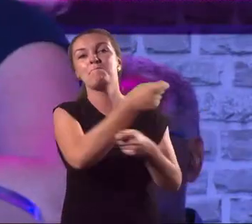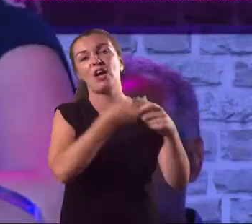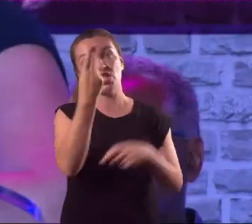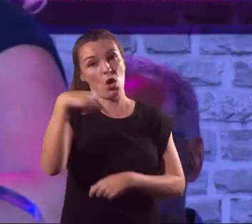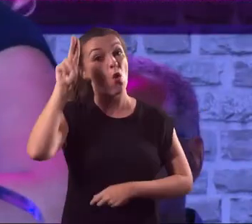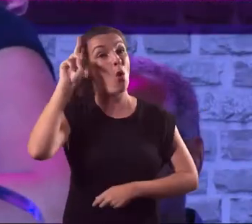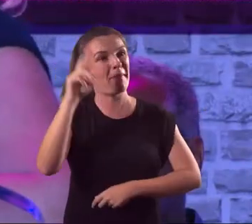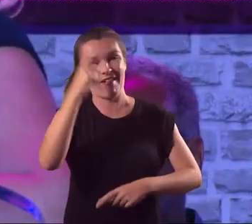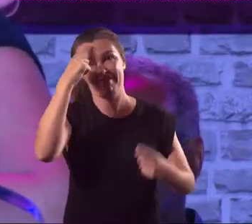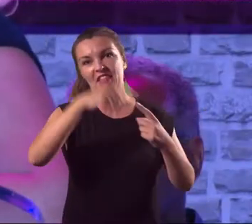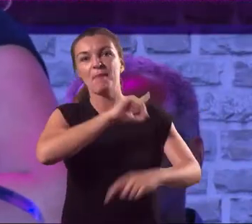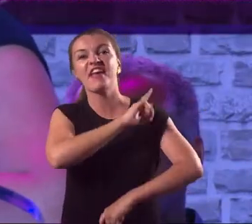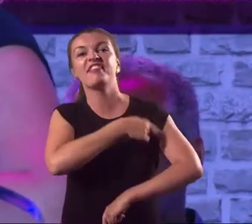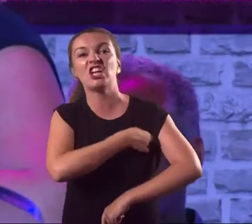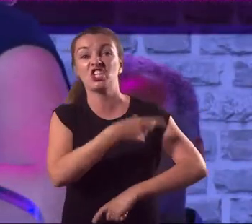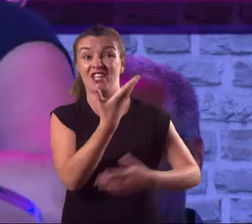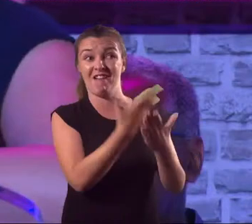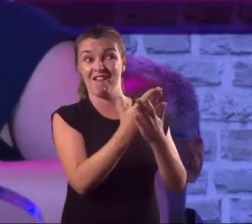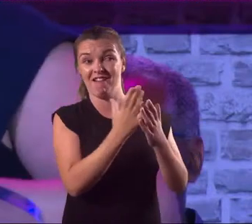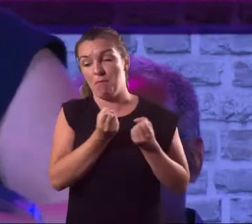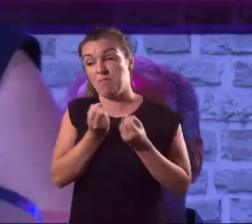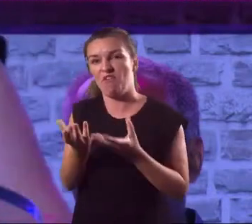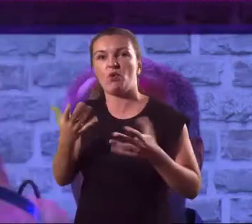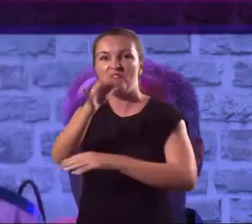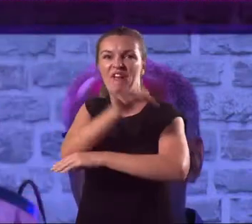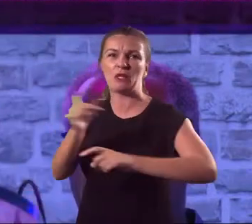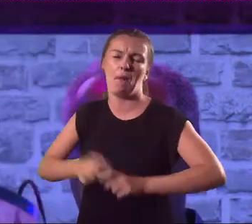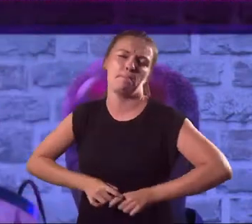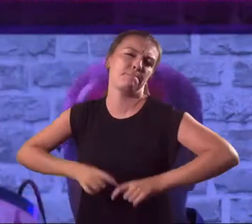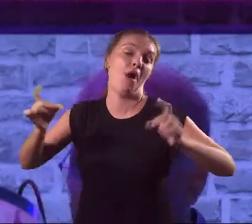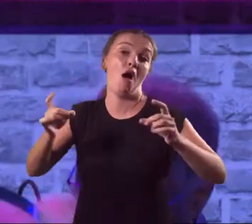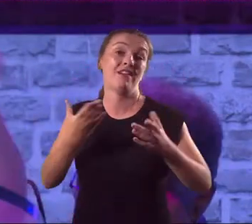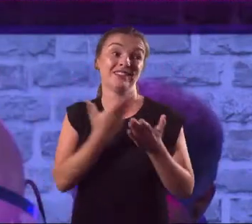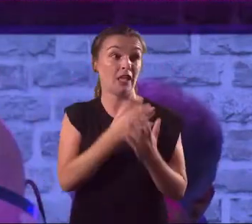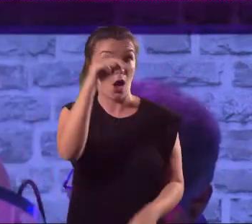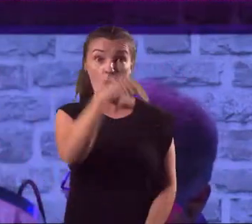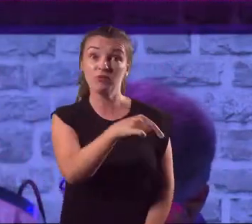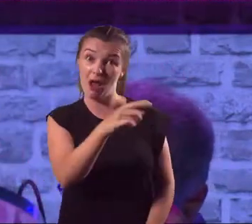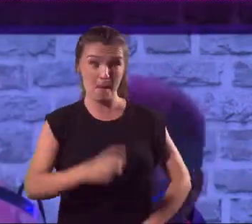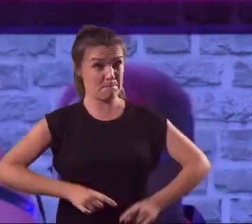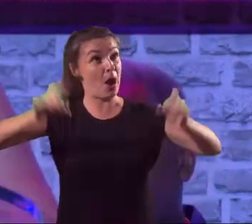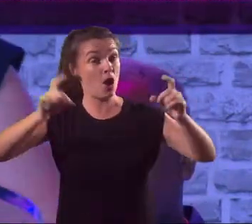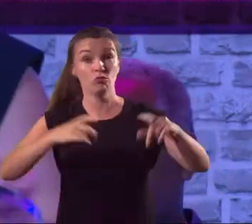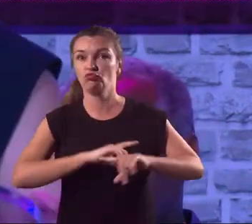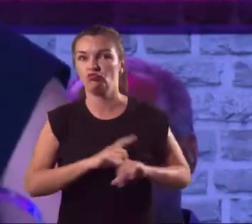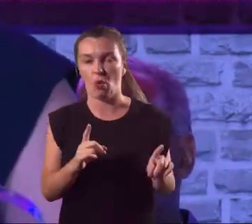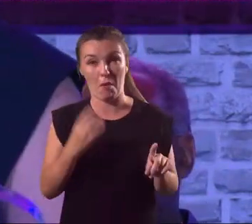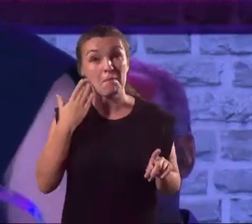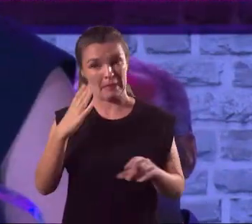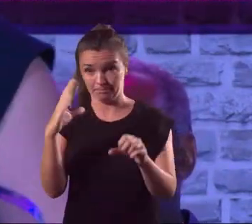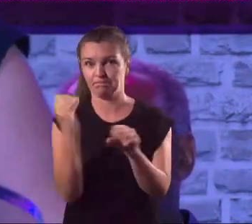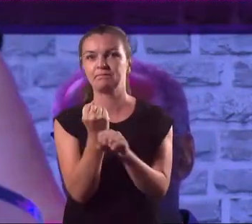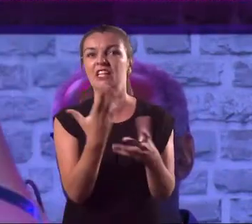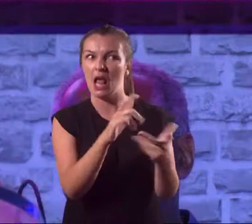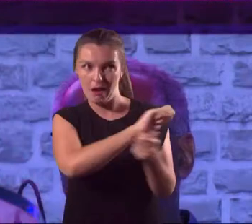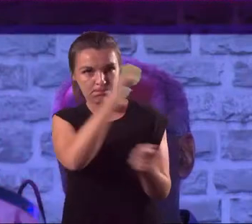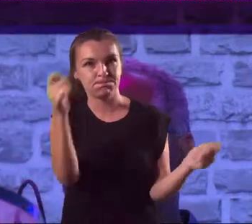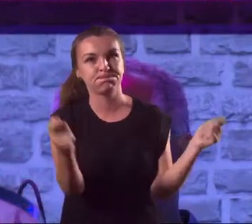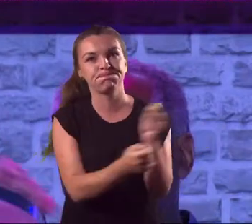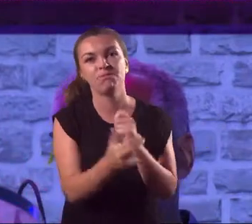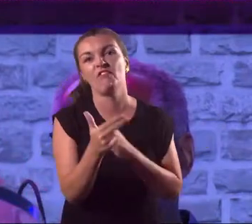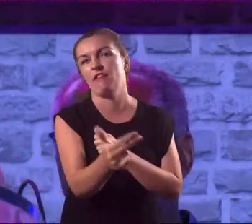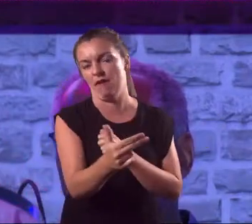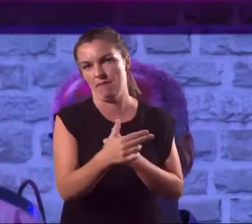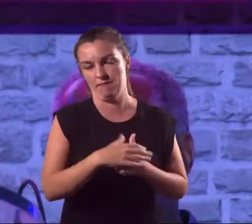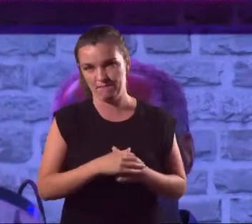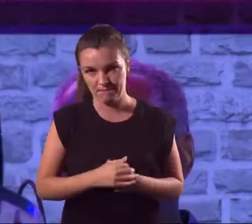qui est responsable de l'augmentation des factures, parce que là aussi, ce n'est pas une fatalité, et nous, au pouvoir, nous ferons tout à fait autrement.